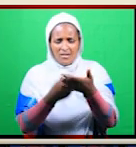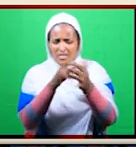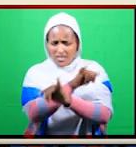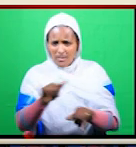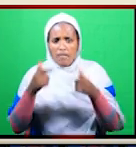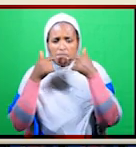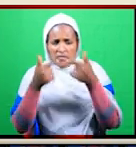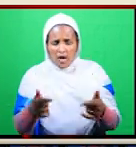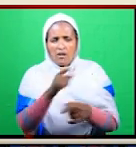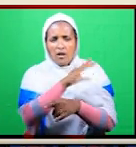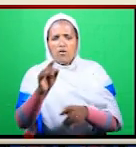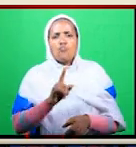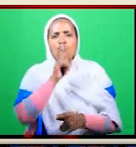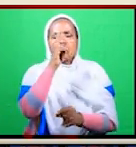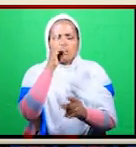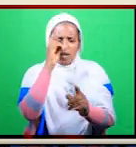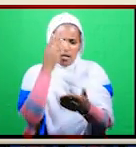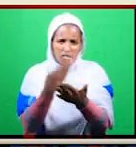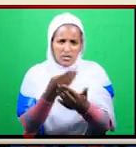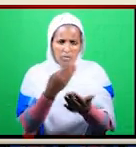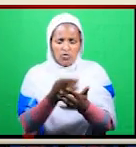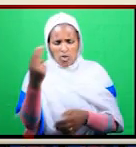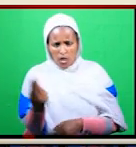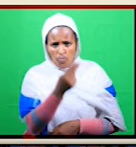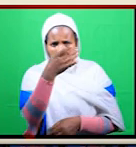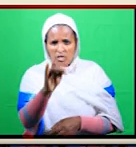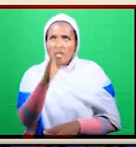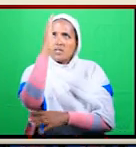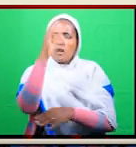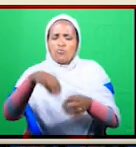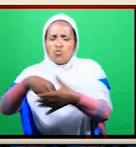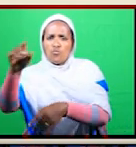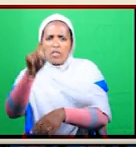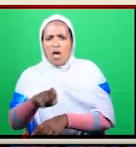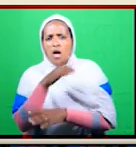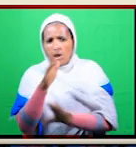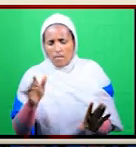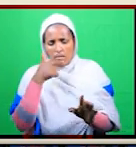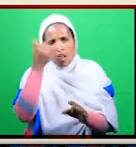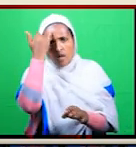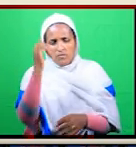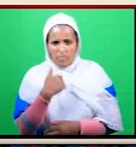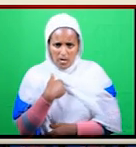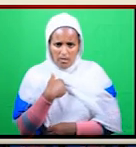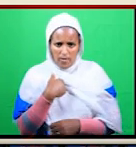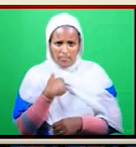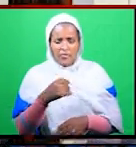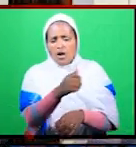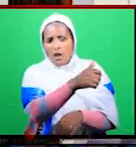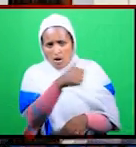እንደዚህ በማለት ይናገራል። እና በእውነት ገንዘባቸው ሊጠቀሙበት እንጂ ከእግዚአብሔር ሊወጡበት አይገባም የሚል ሀሳብ